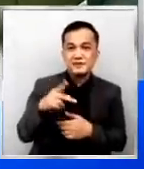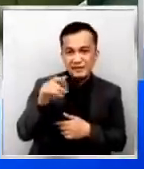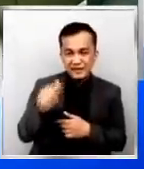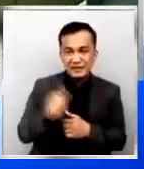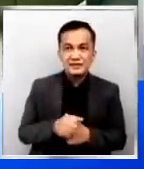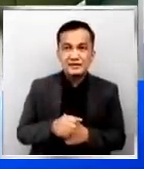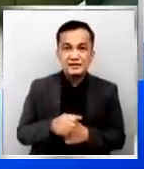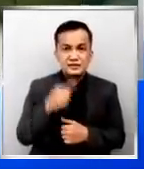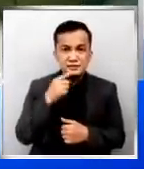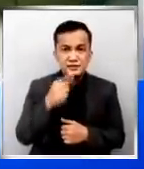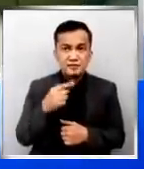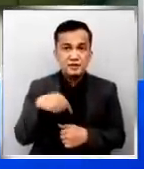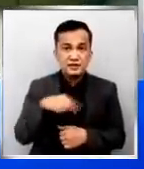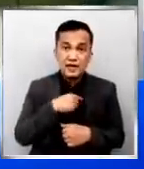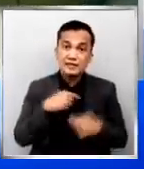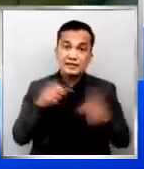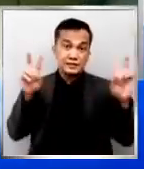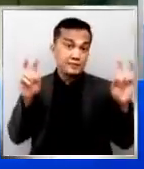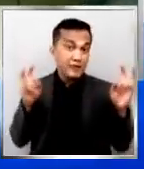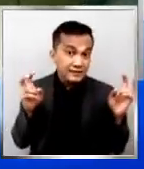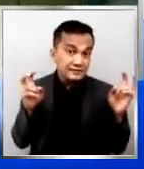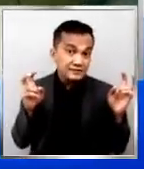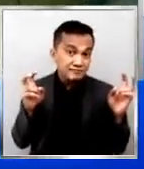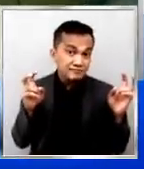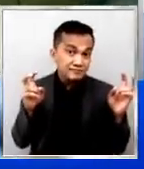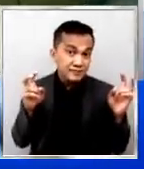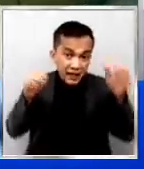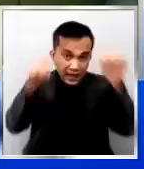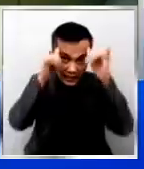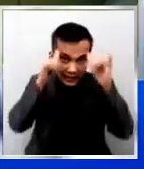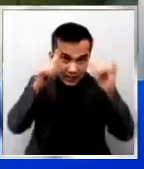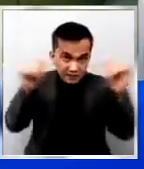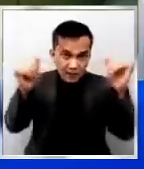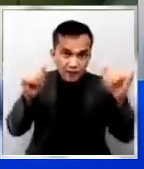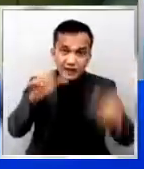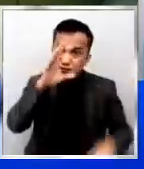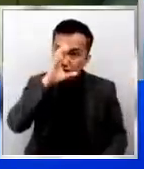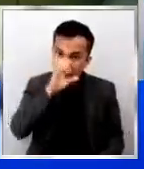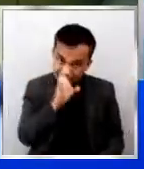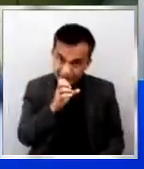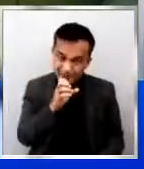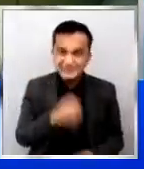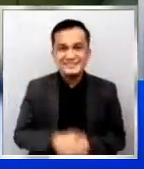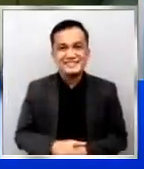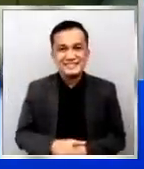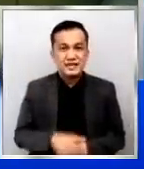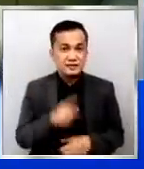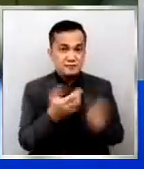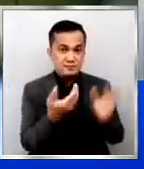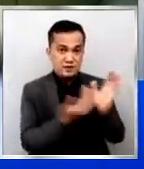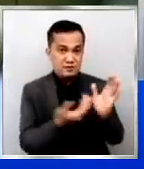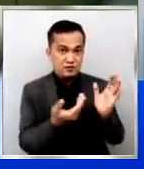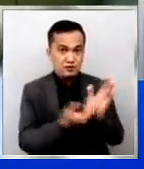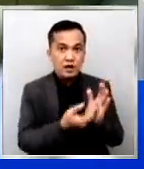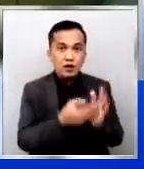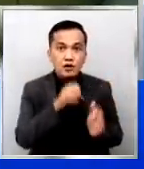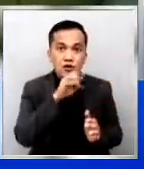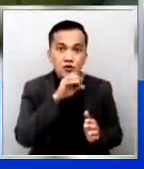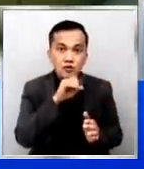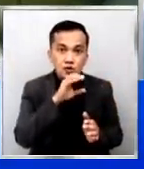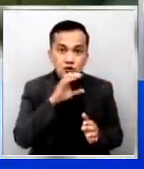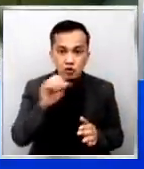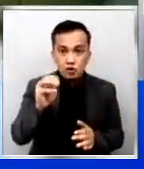ating kasabihan, kalabaw lang ang tumatanda. At pinatunayan niya ng isang lola sa Ormoc City na